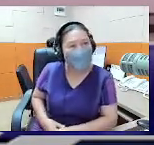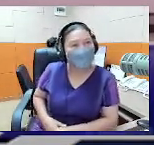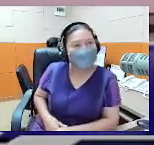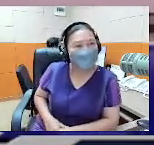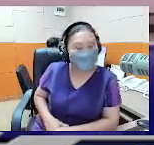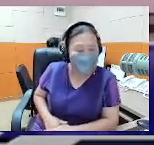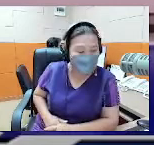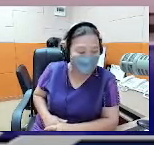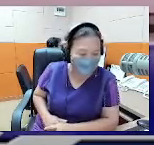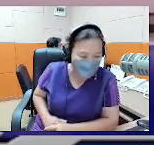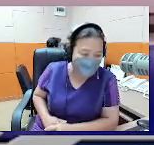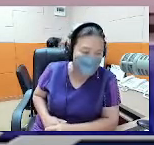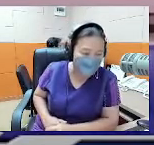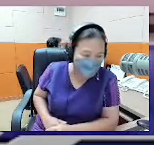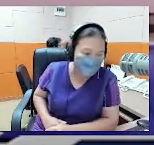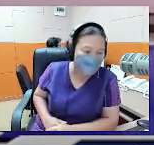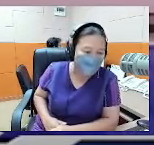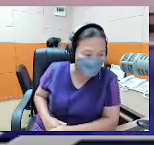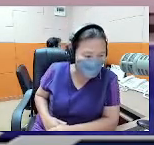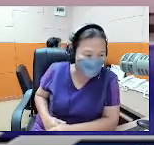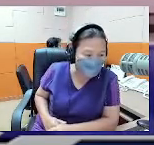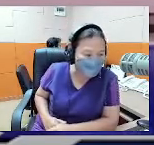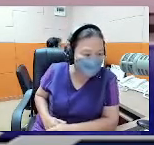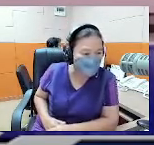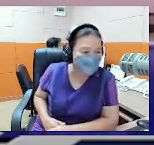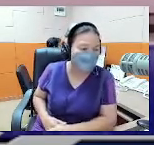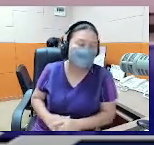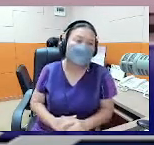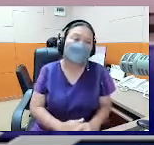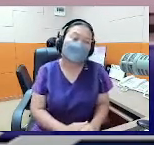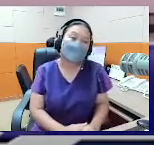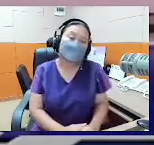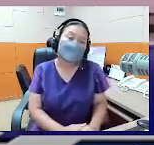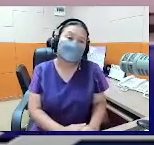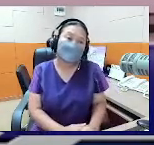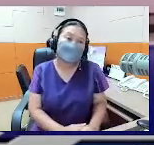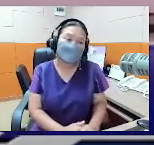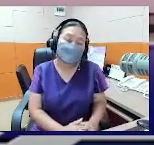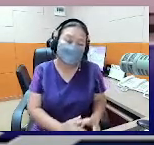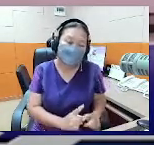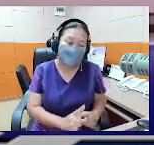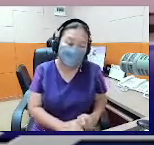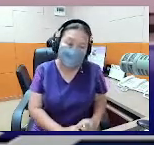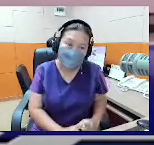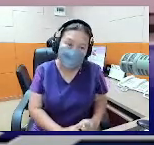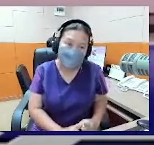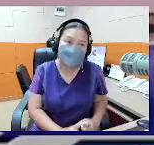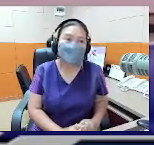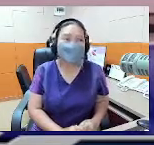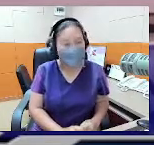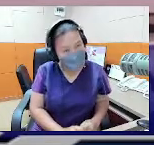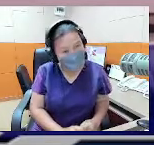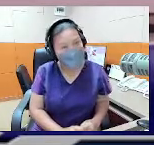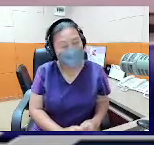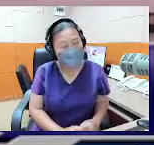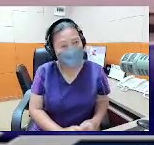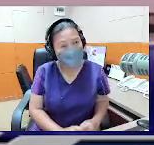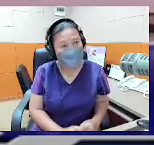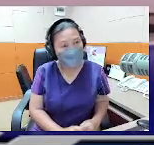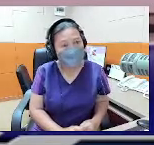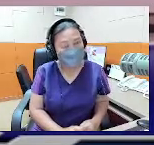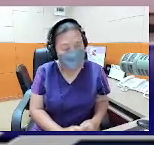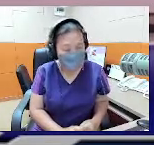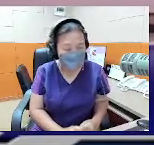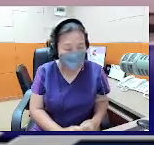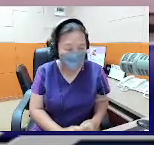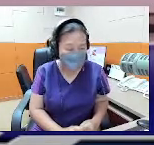ในเรื่องของธุรกิจอาหารฮาลาลค่ะโดยเราบูรณาการศาสตร์นะคะในเรื่องของการจัดการค่ะเทคโนโลยีการประกอบอาหารแล้วก็เทคโนโลยีดิจิตอล